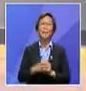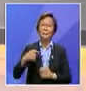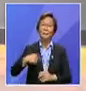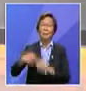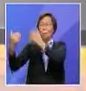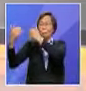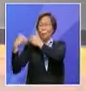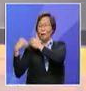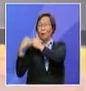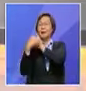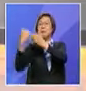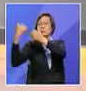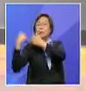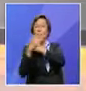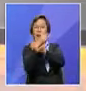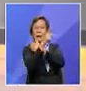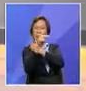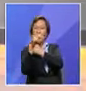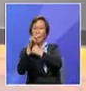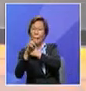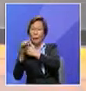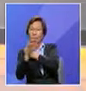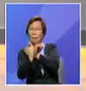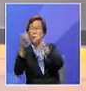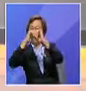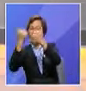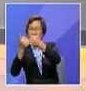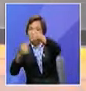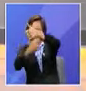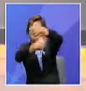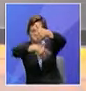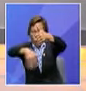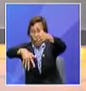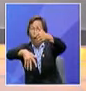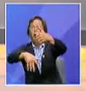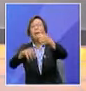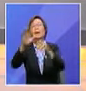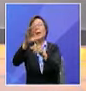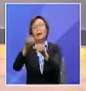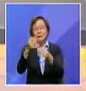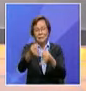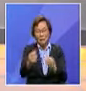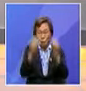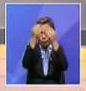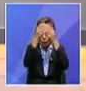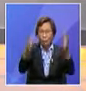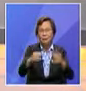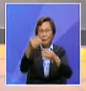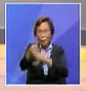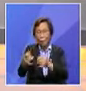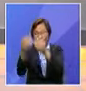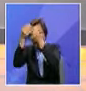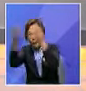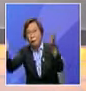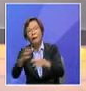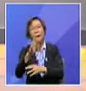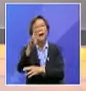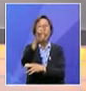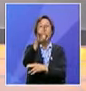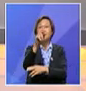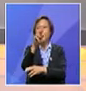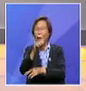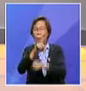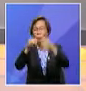juga peranan Kementerian Komunikasi dan Multimedia serta agensi di bawahnya, termasuk Jabatan Penerangan, Jabatan Penyiaran Radio Televisyen Malaysia